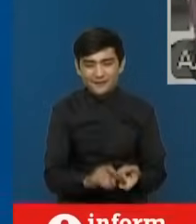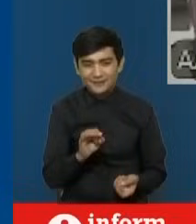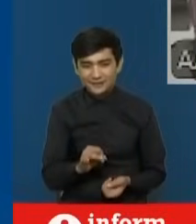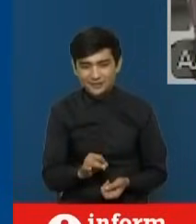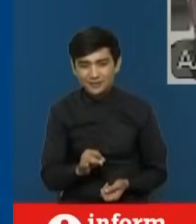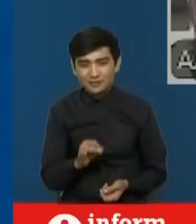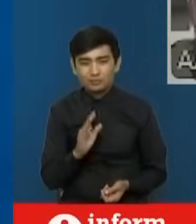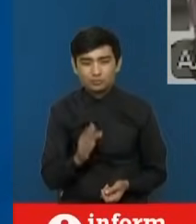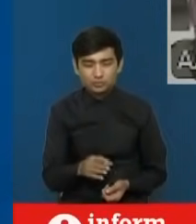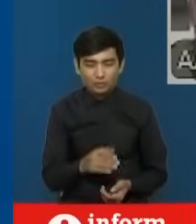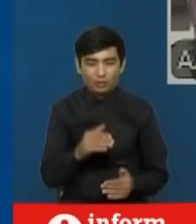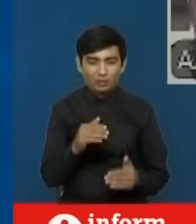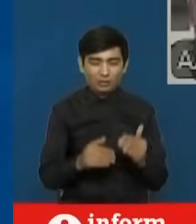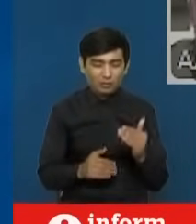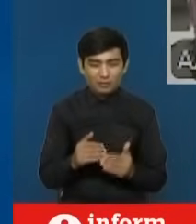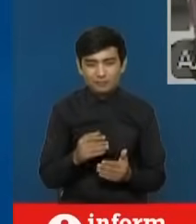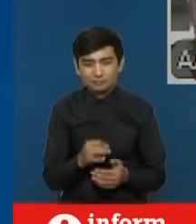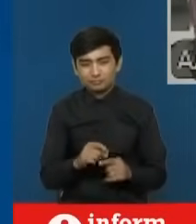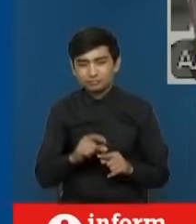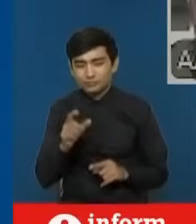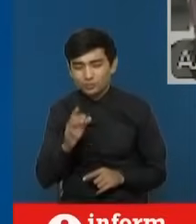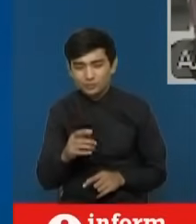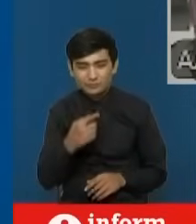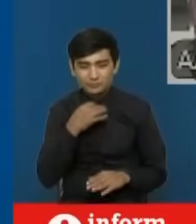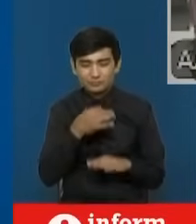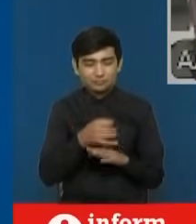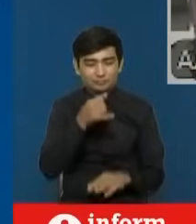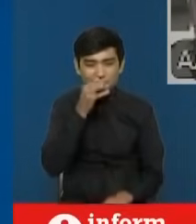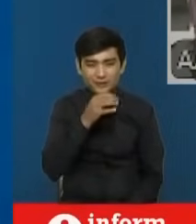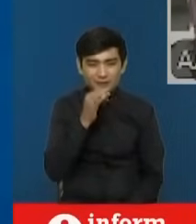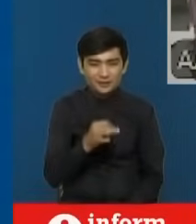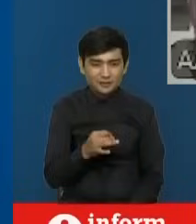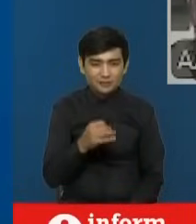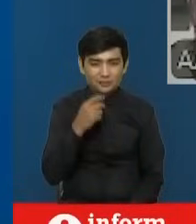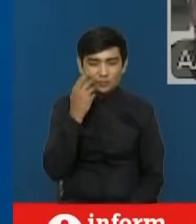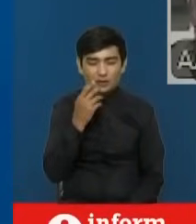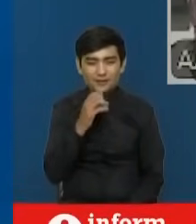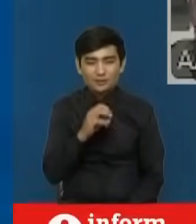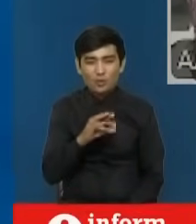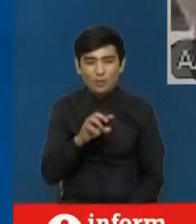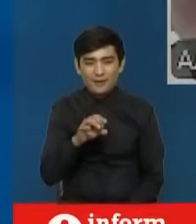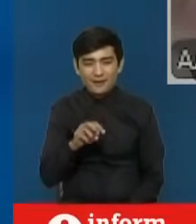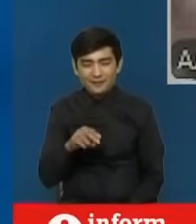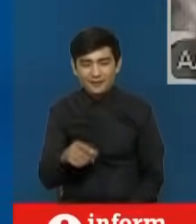естественно, будут. Его нельзя назвать ростом, потому что, понимаете, когда идет стабильный рост, допустим, 1-2-3% в